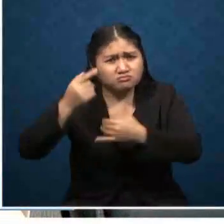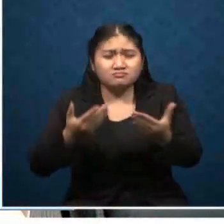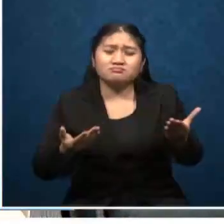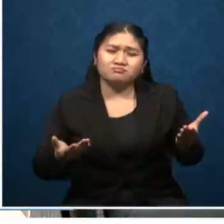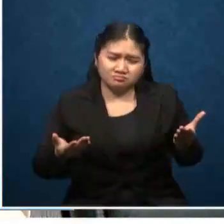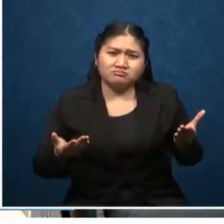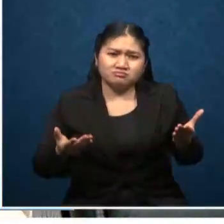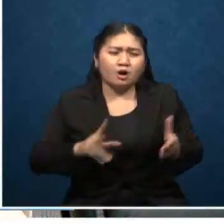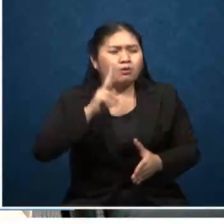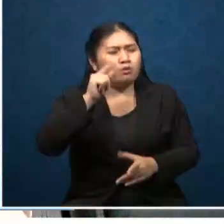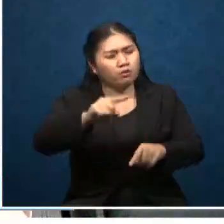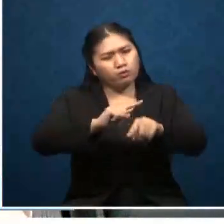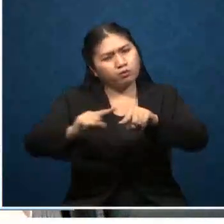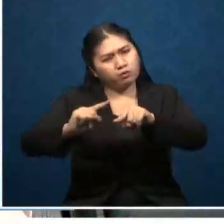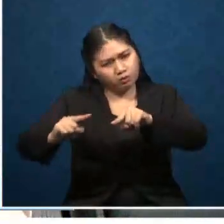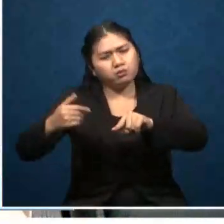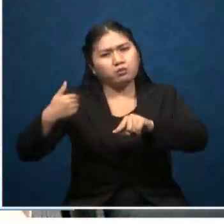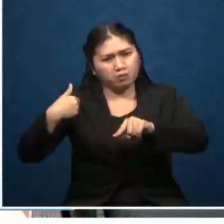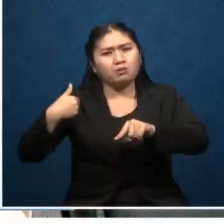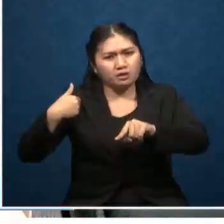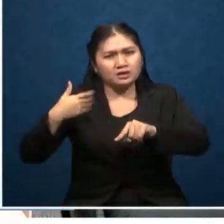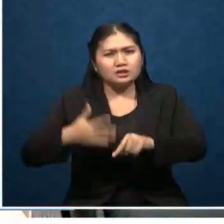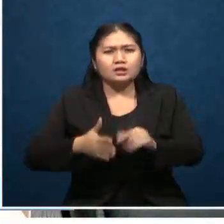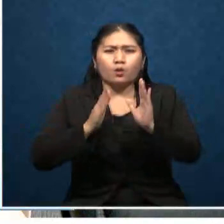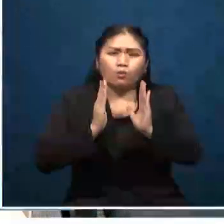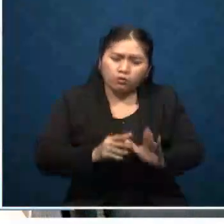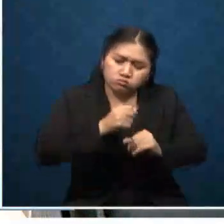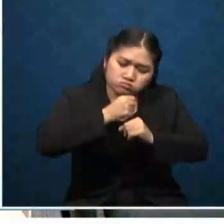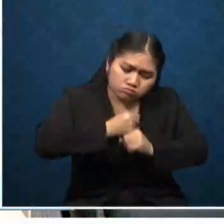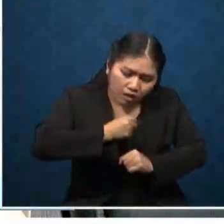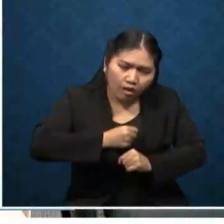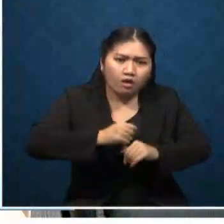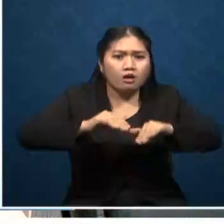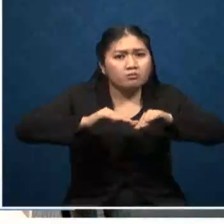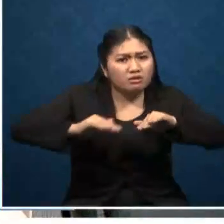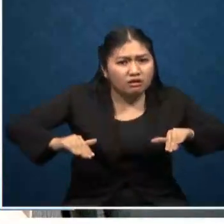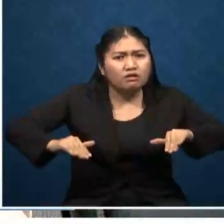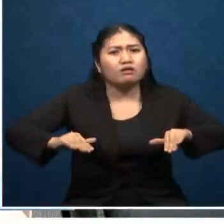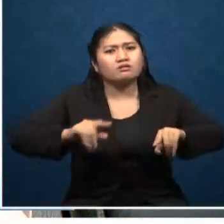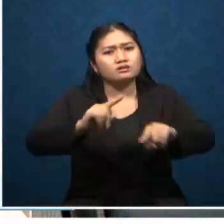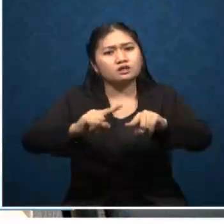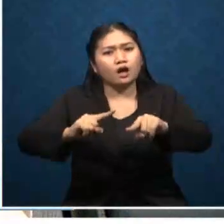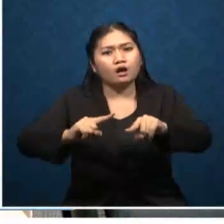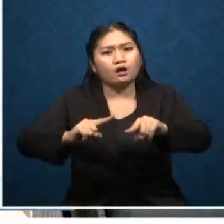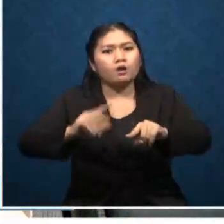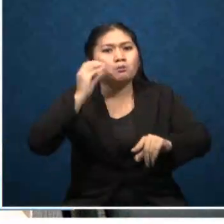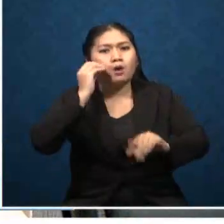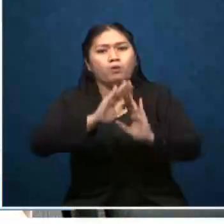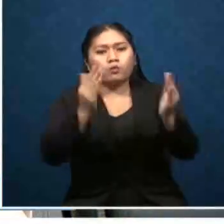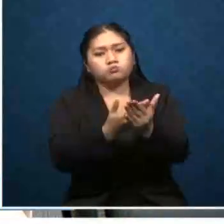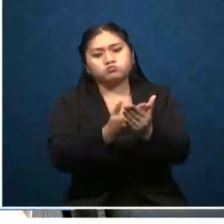ได้ยิขาวสาญอยู่เยอะแยะที่บ้านมี ผู้สูงวัย หอมเด็กในทสุดก็ตดกทงบ้าน